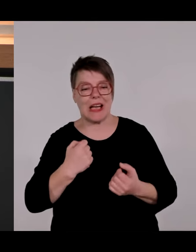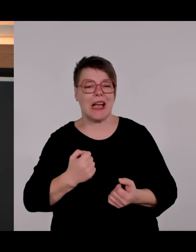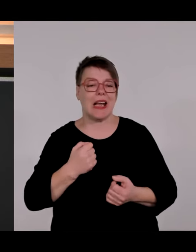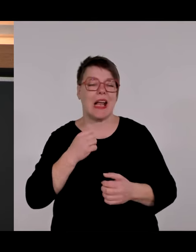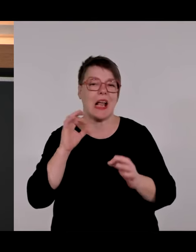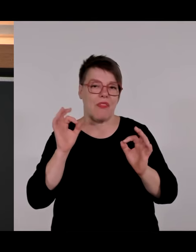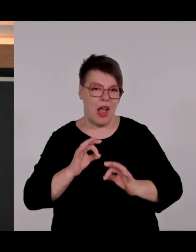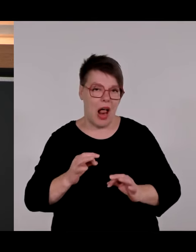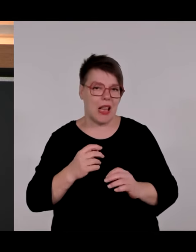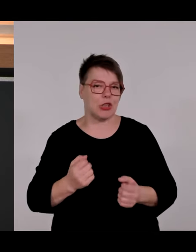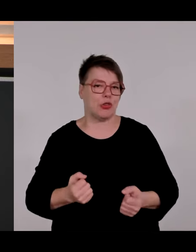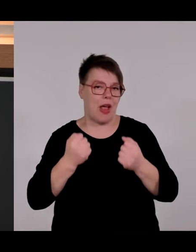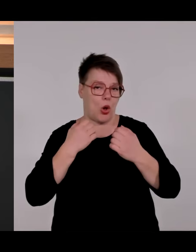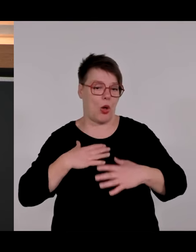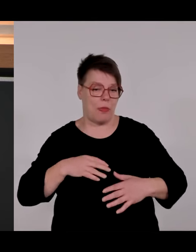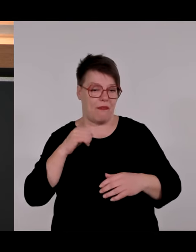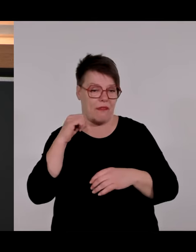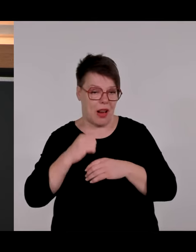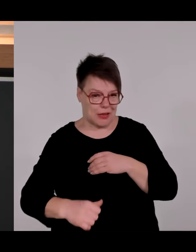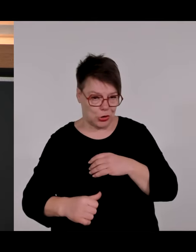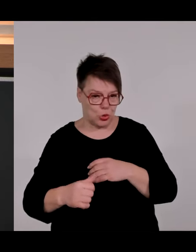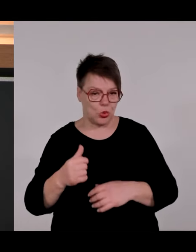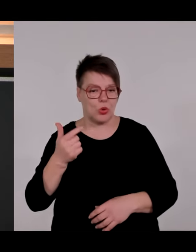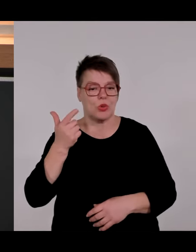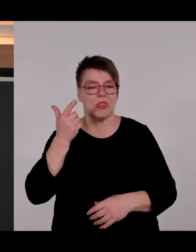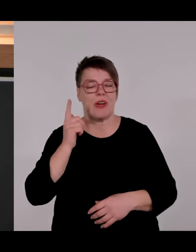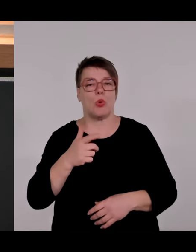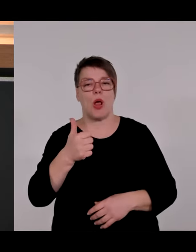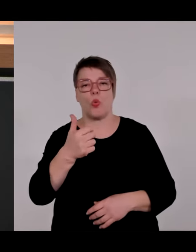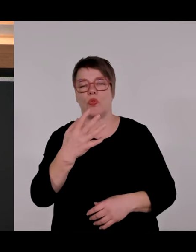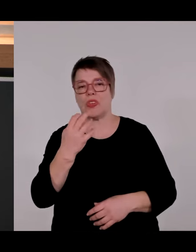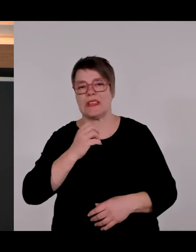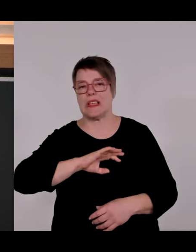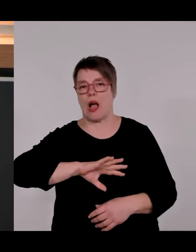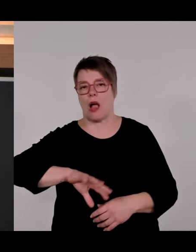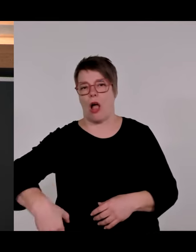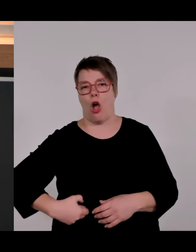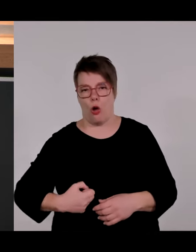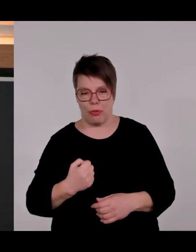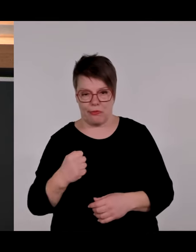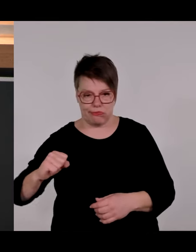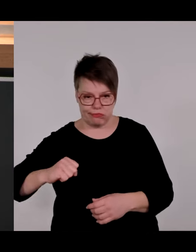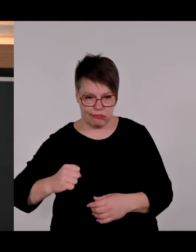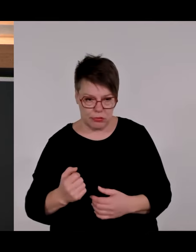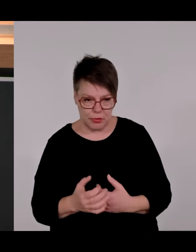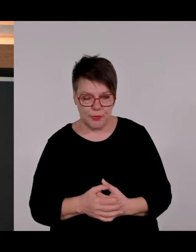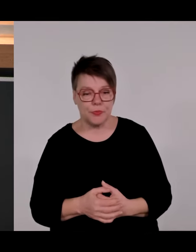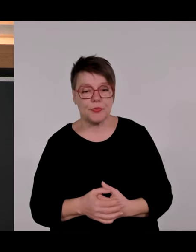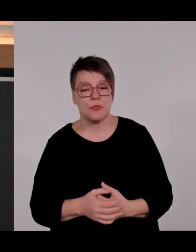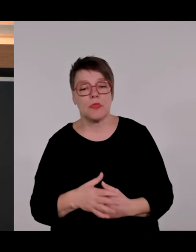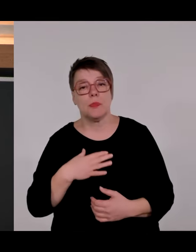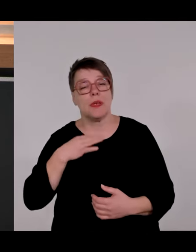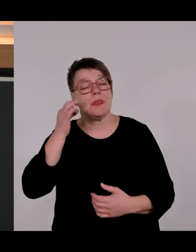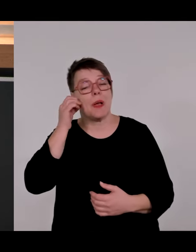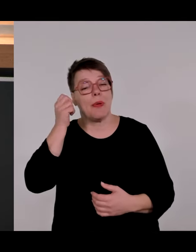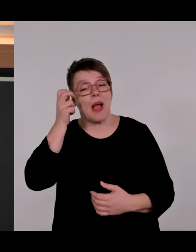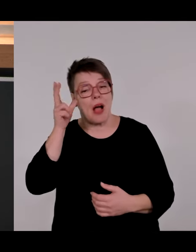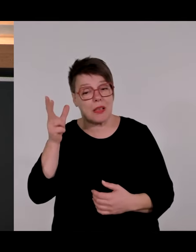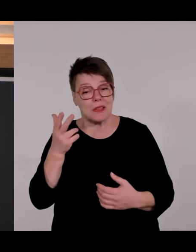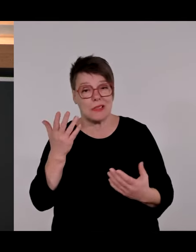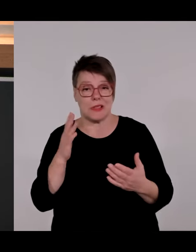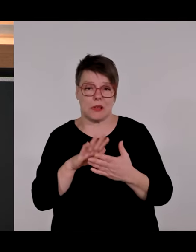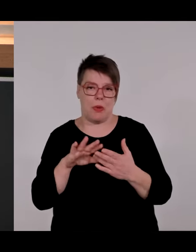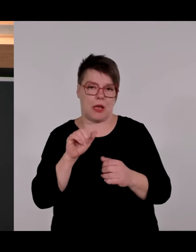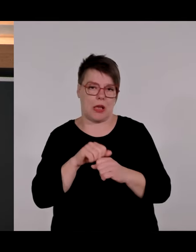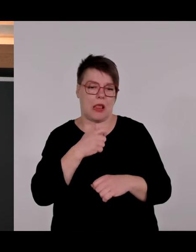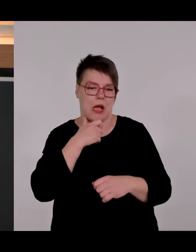241 Raubdelikte. Meine Damen und Herren, da kann doch niemand ernsthaft behaupten, wir hätten hier kein